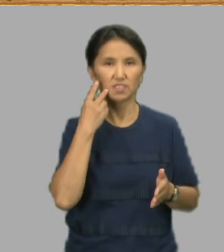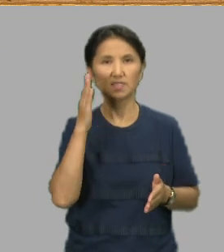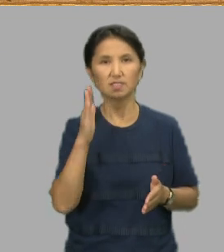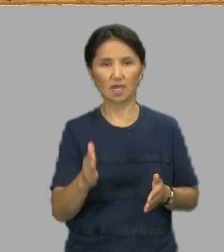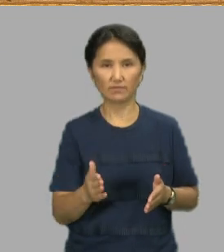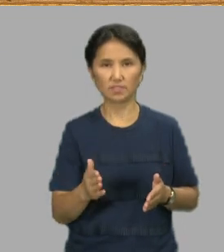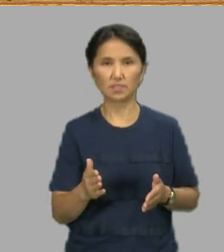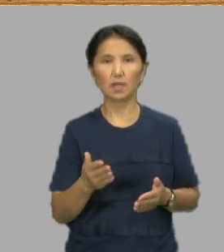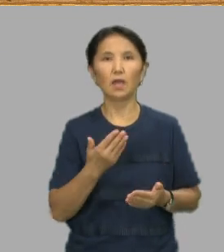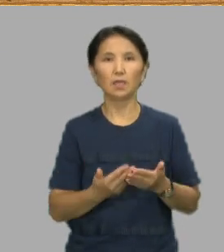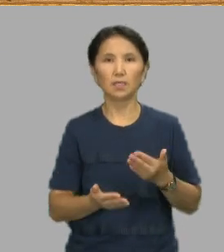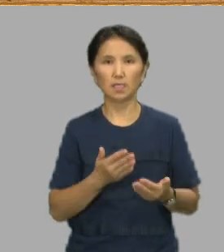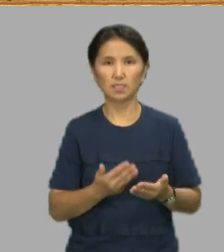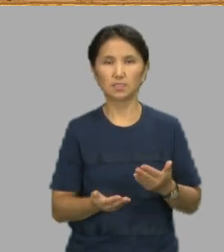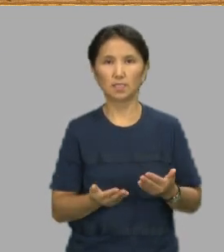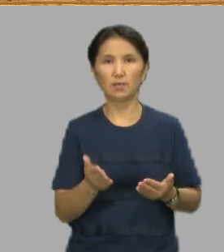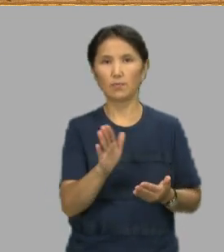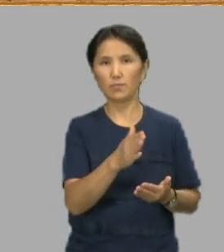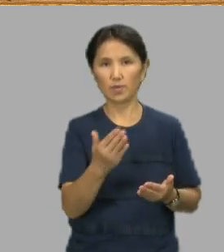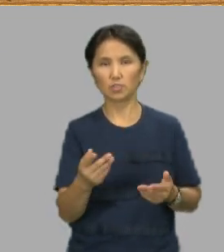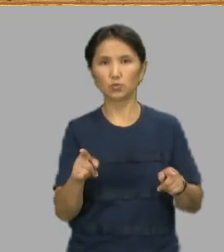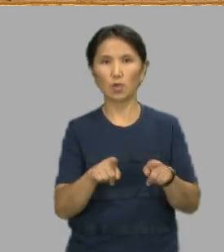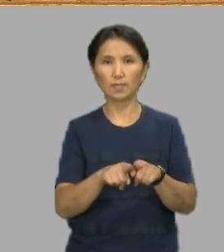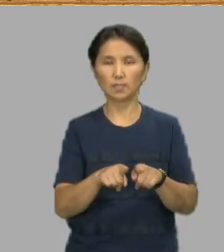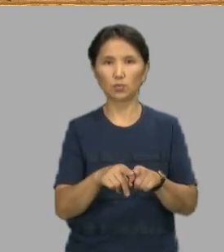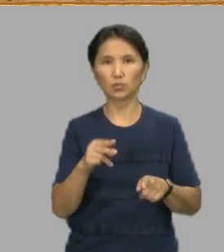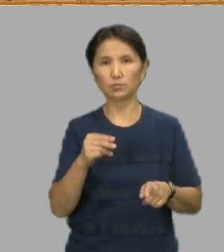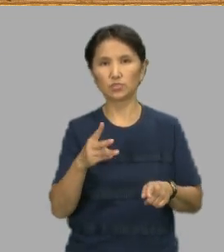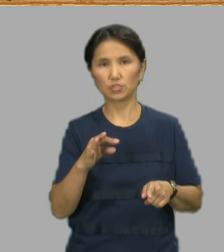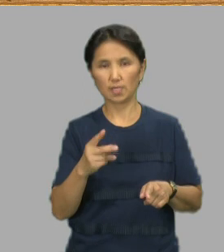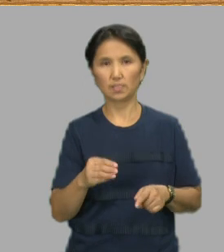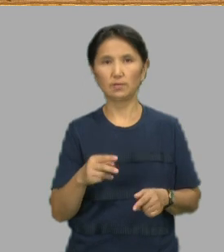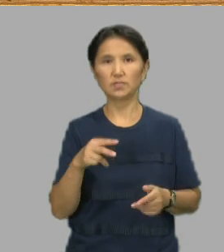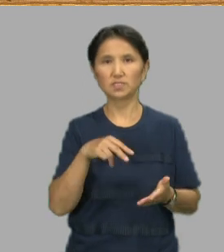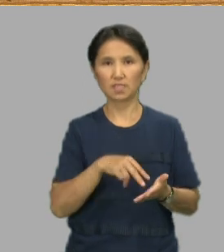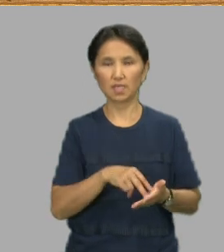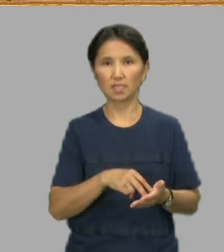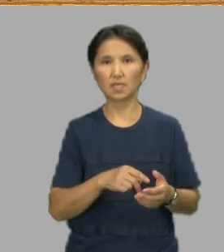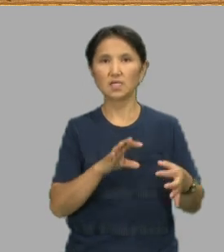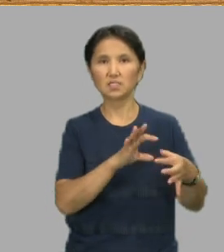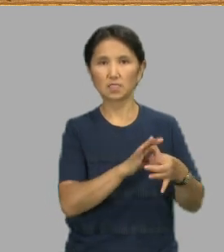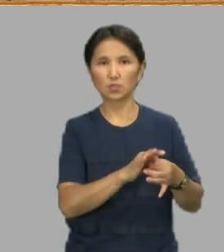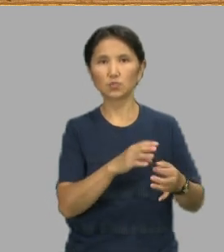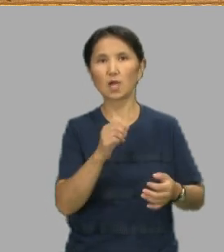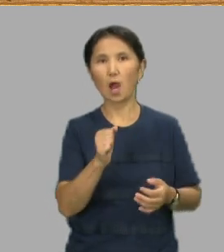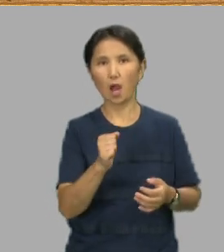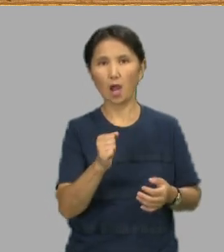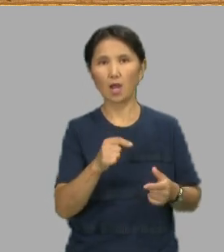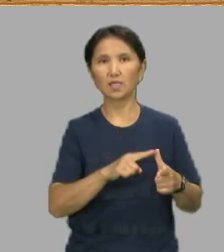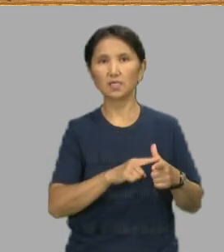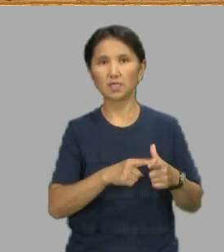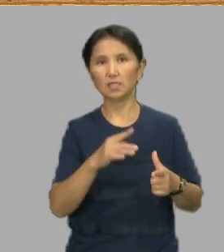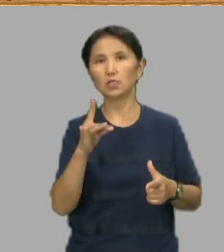Запятая всегда ставится, если между однородными членами стоят